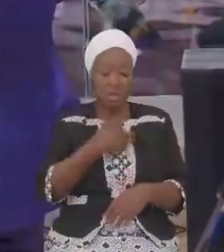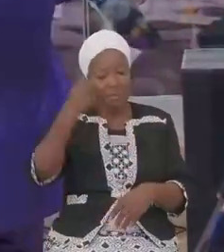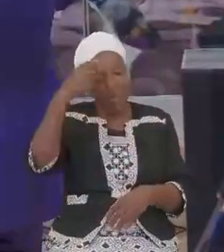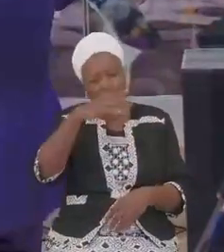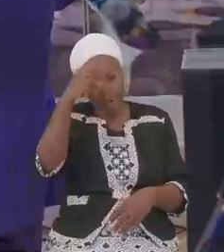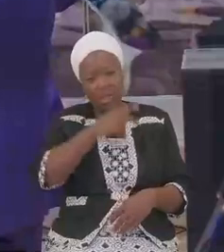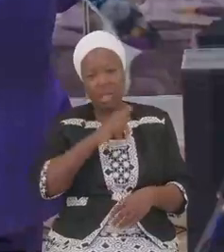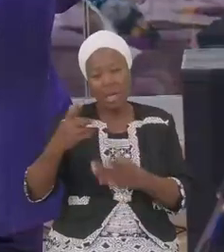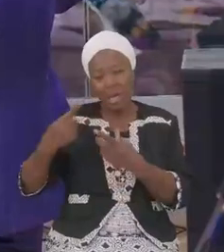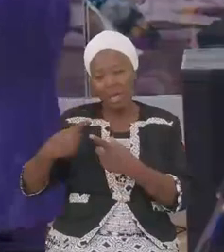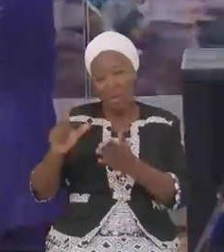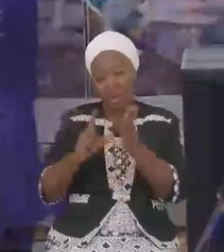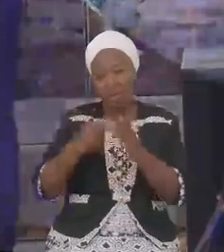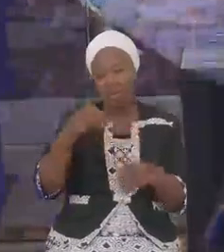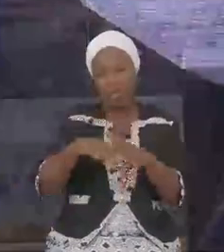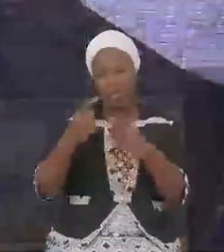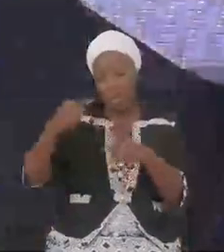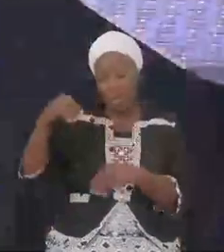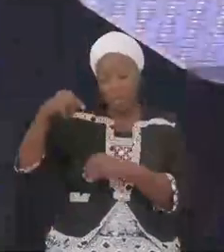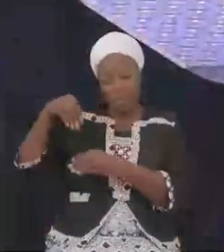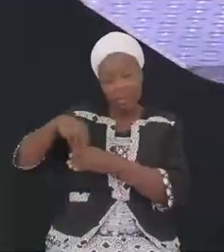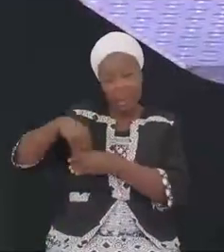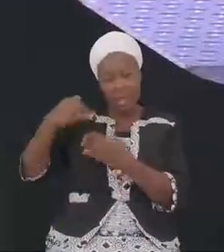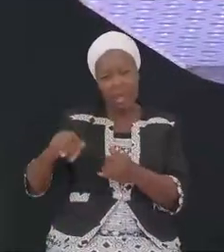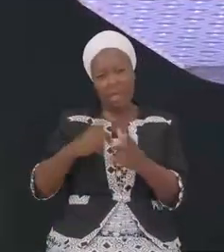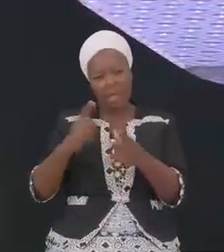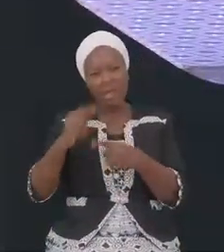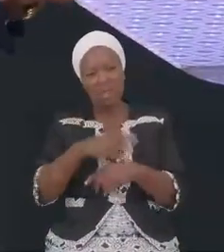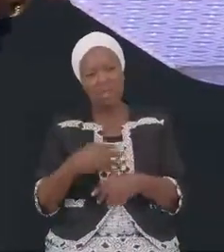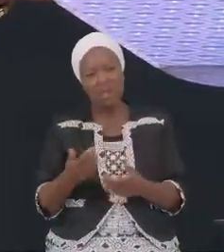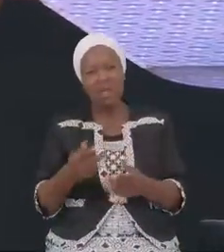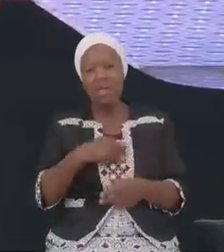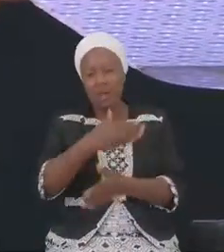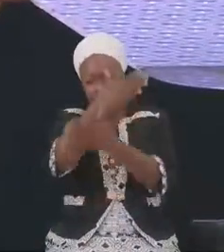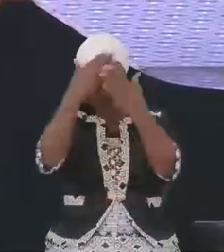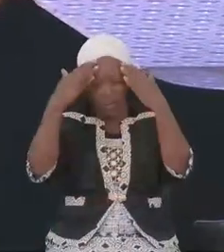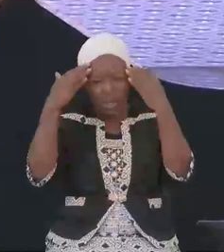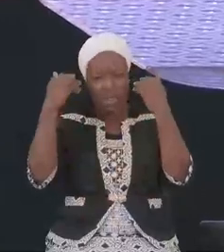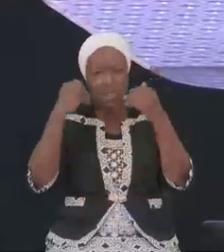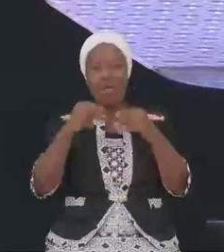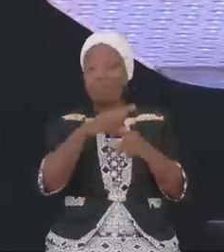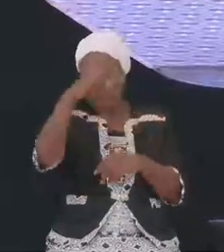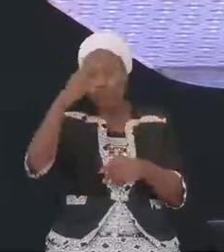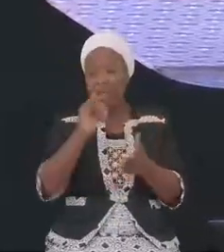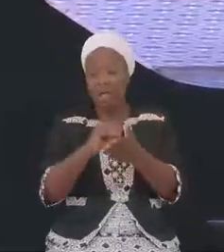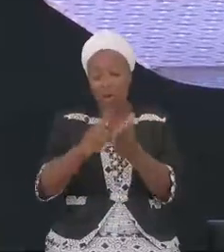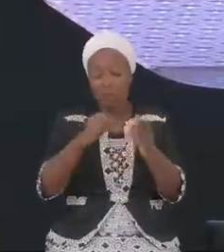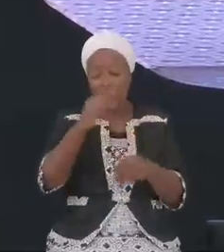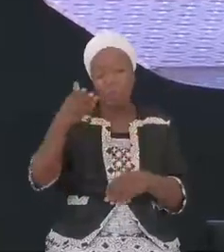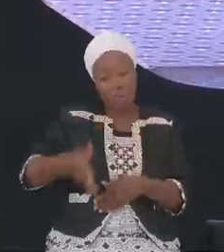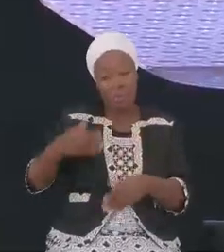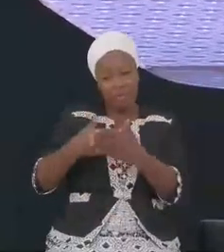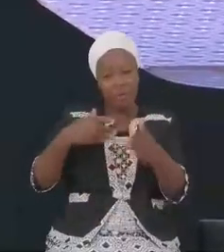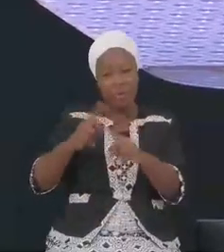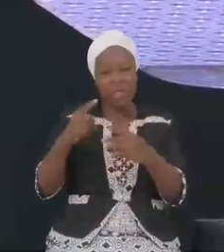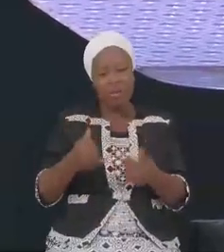pas dans leur cœur. La loi était sur des pierres gravées. Ils ont oublié la loi de Dieu. Ils ont oublié Dieu. En oubliant Dieu, ils